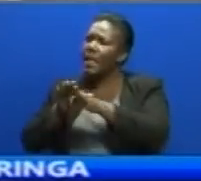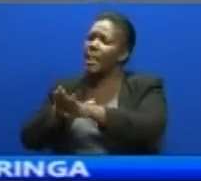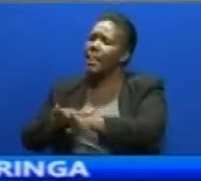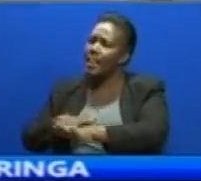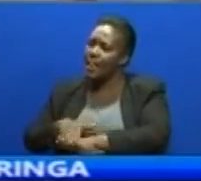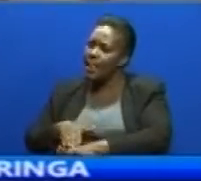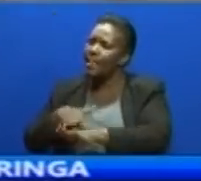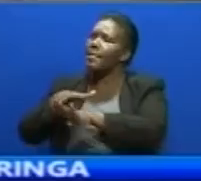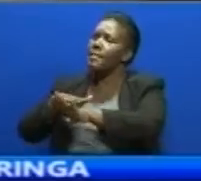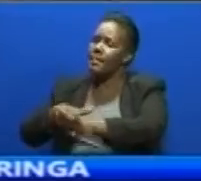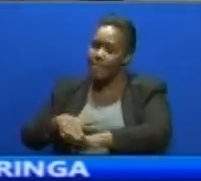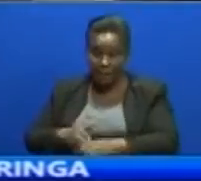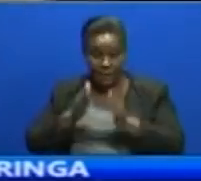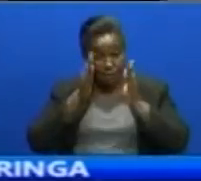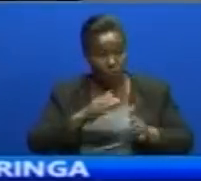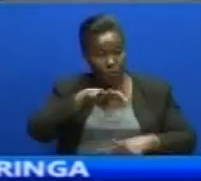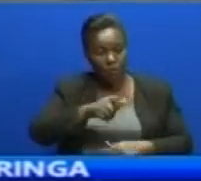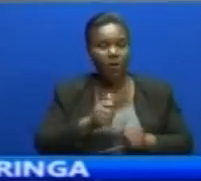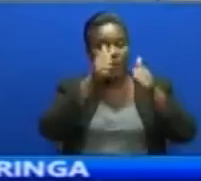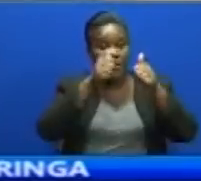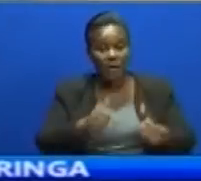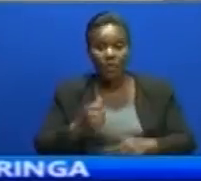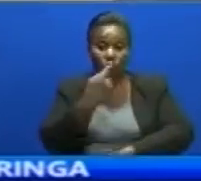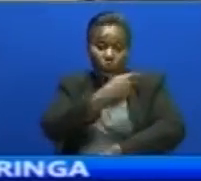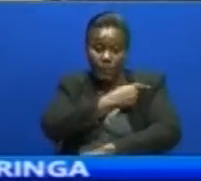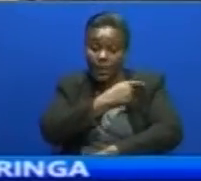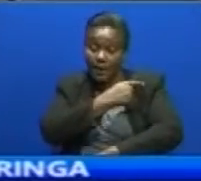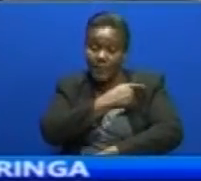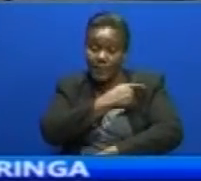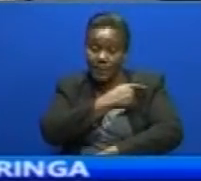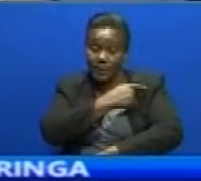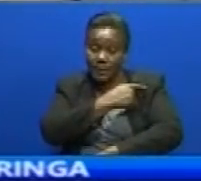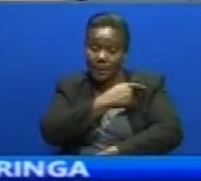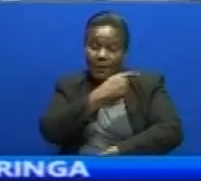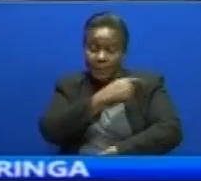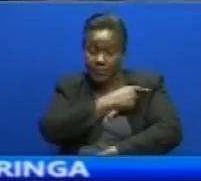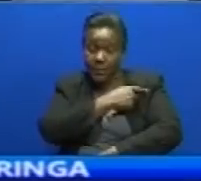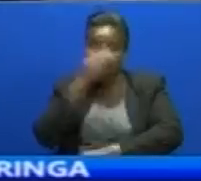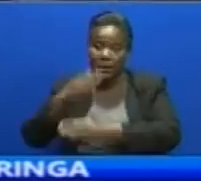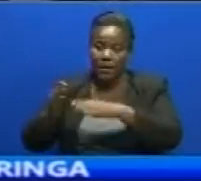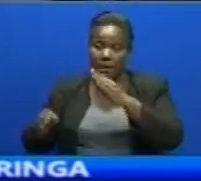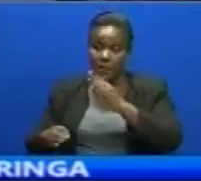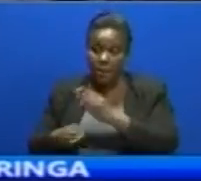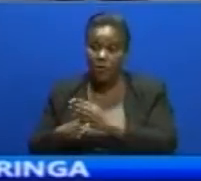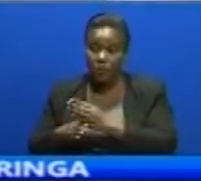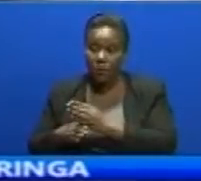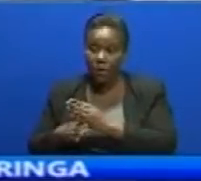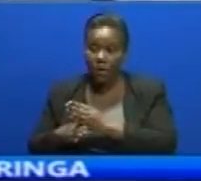Iringa ametangaza kuanzia sasa hospitali hiyo itajengwa kwa mtindo wa kijeshi ili iishi kwa